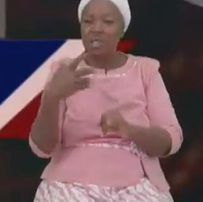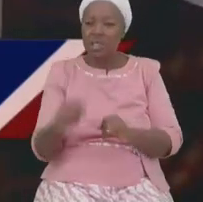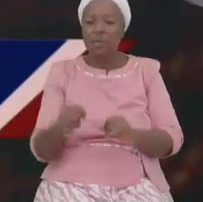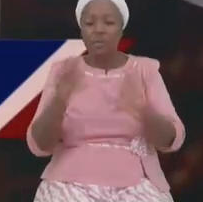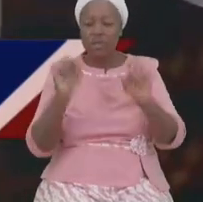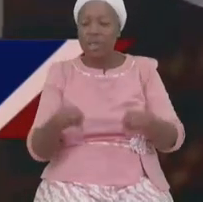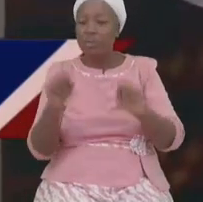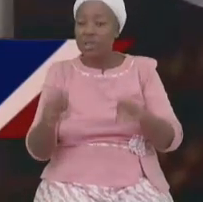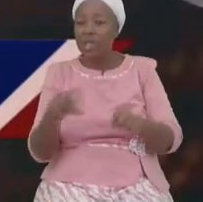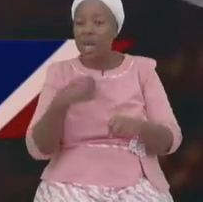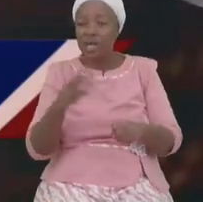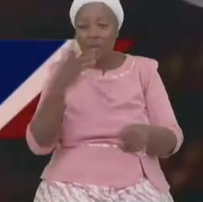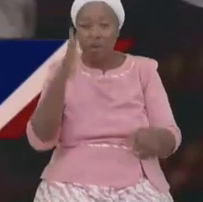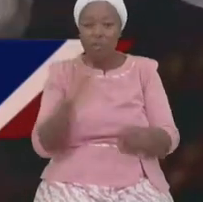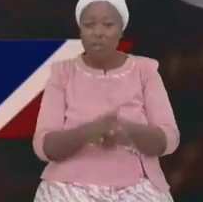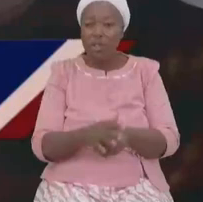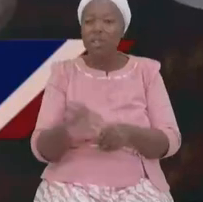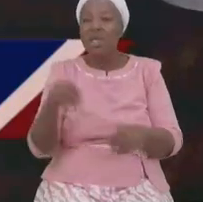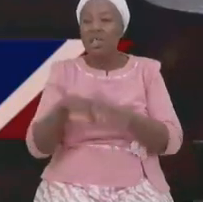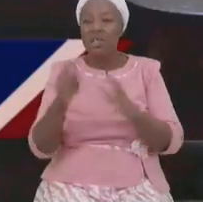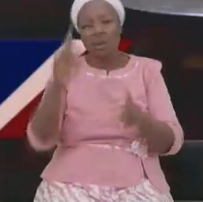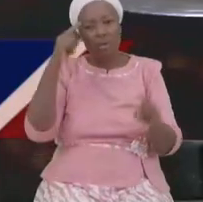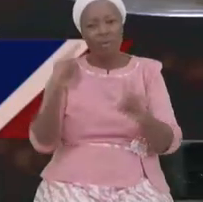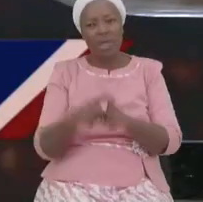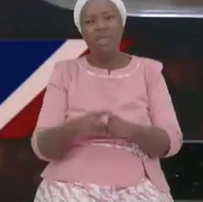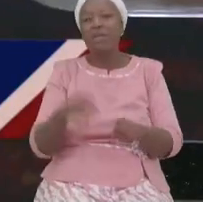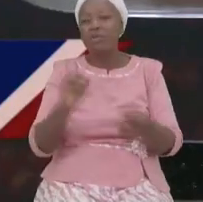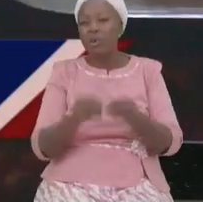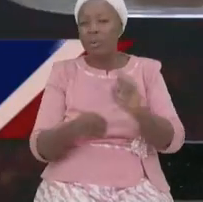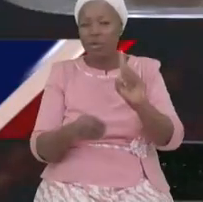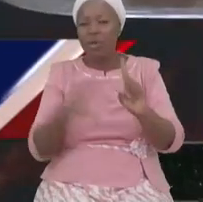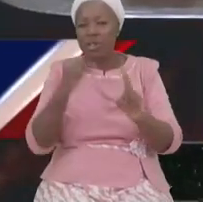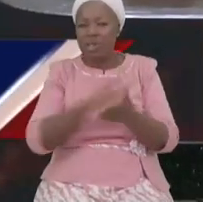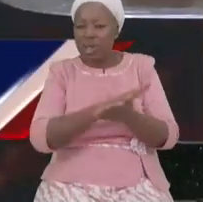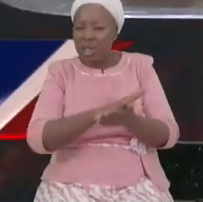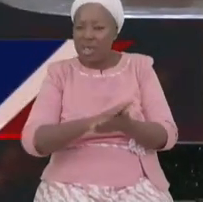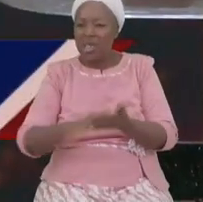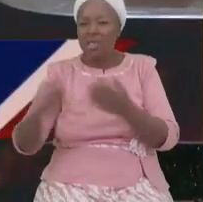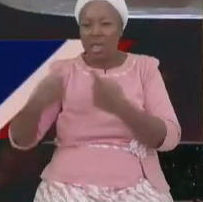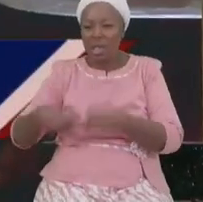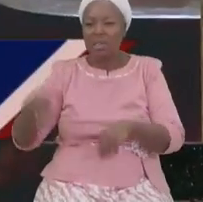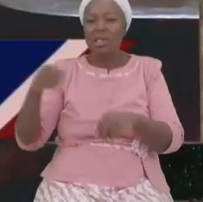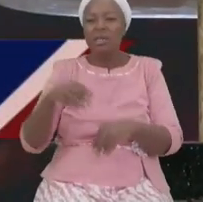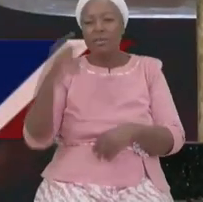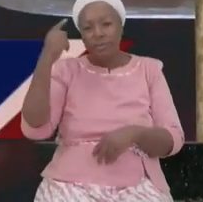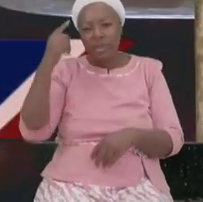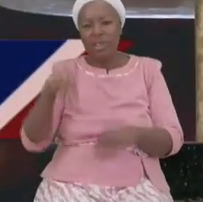et les promesses dans l'alliance. Premier point, donc, le cœur purifié pour l'alliance